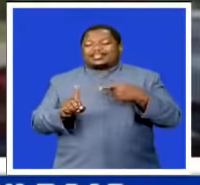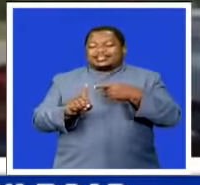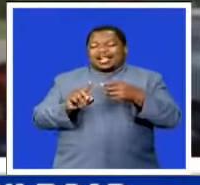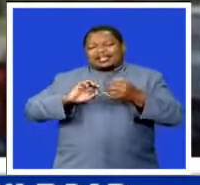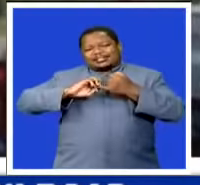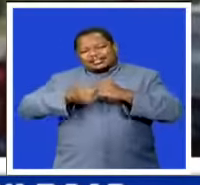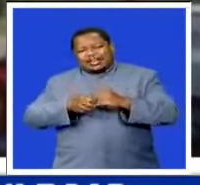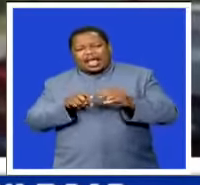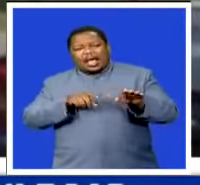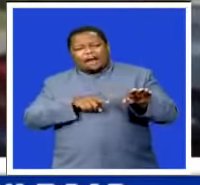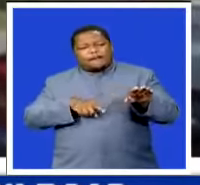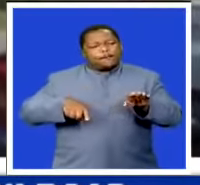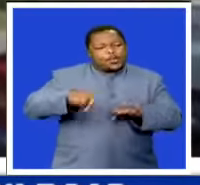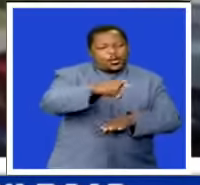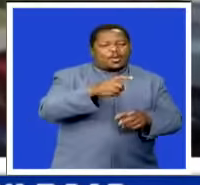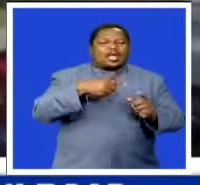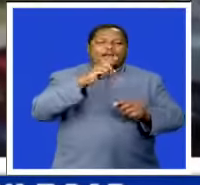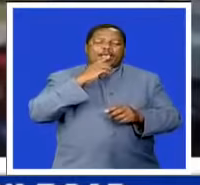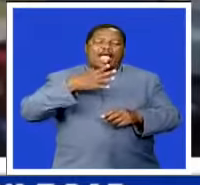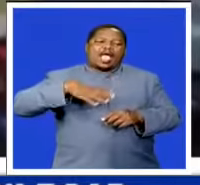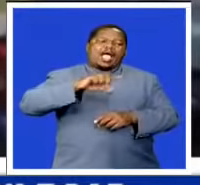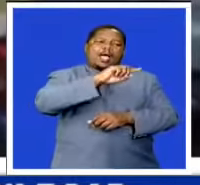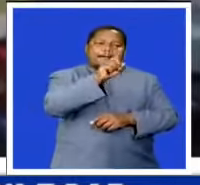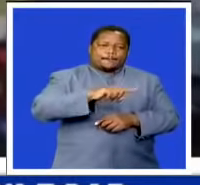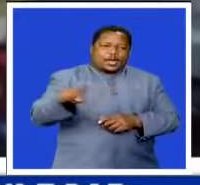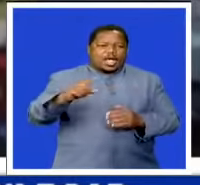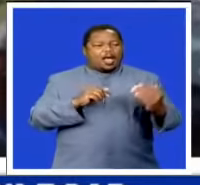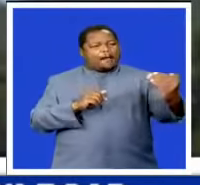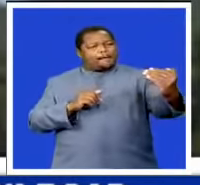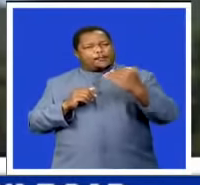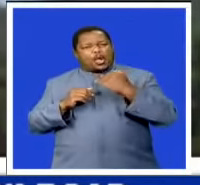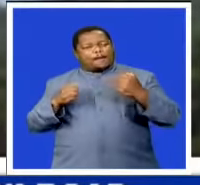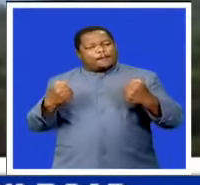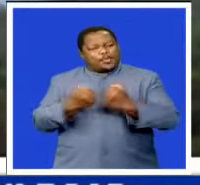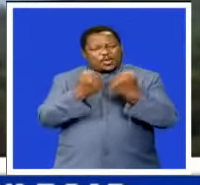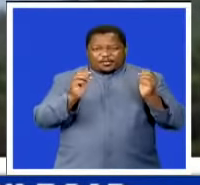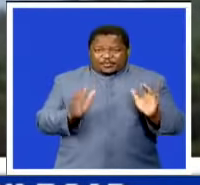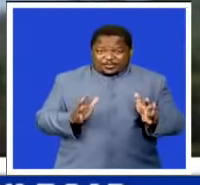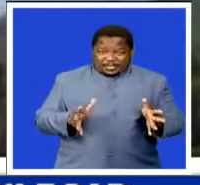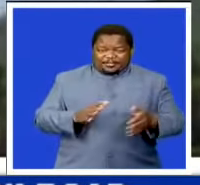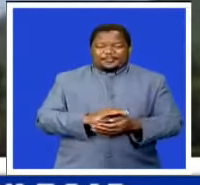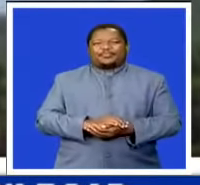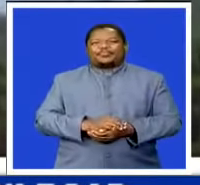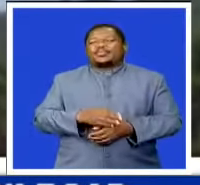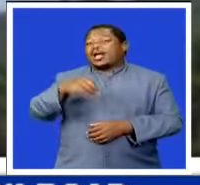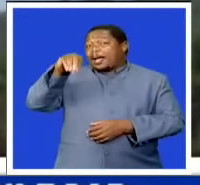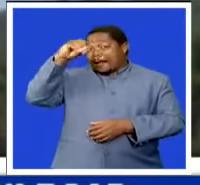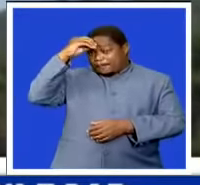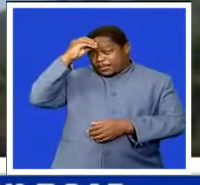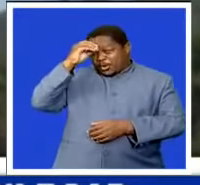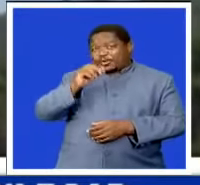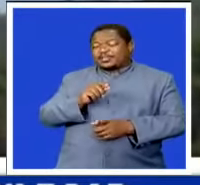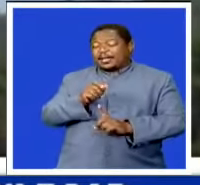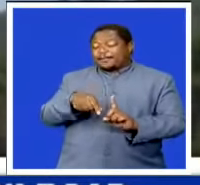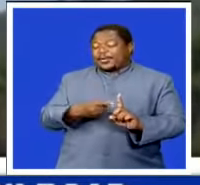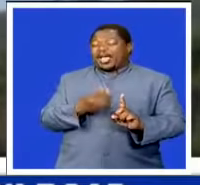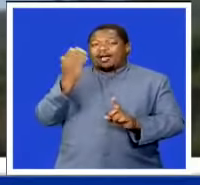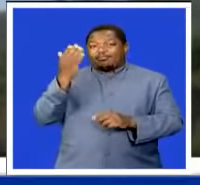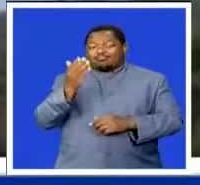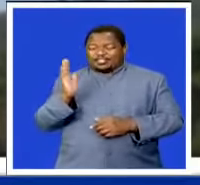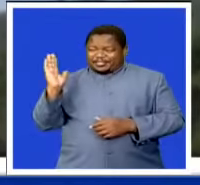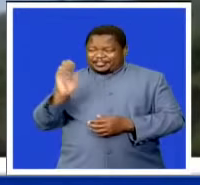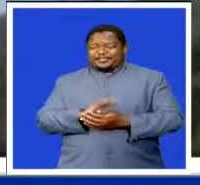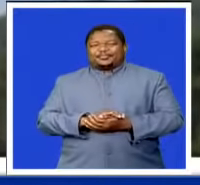Liphoyisa lemgwaco uBandile Bennett uyasilandzisa ngembangela yengodi. Abashayeli baphuthunyiswa esibhedlela